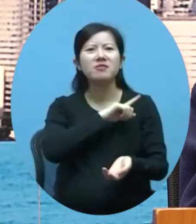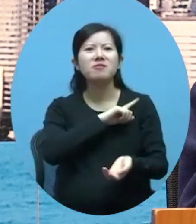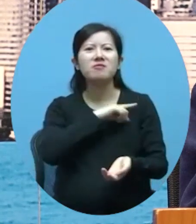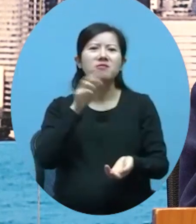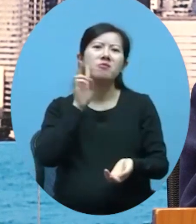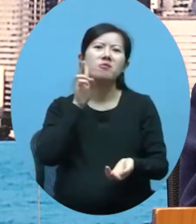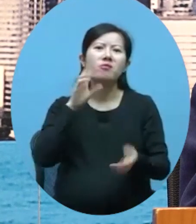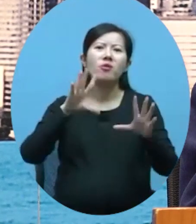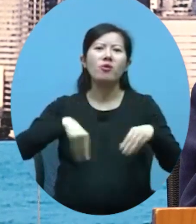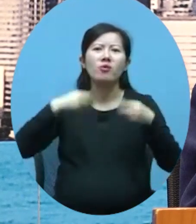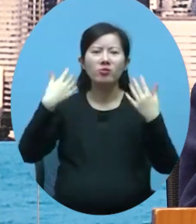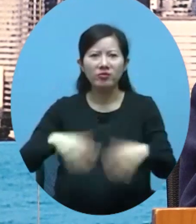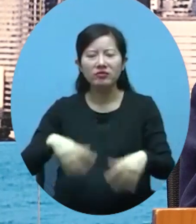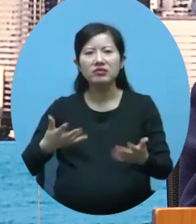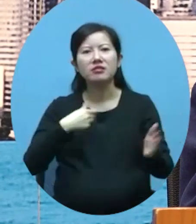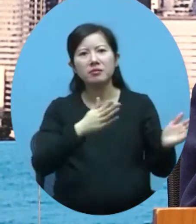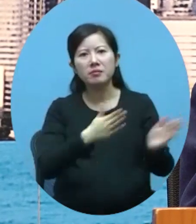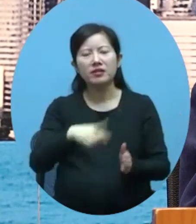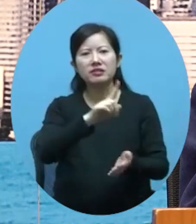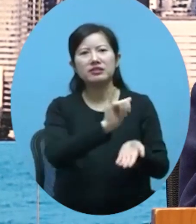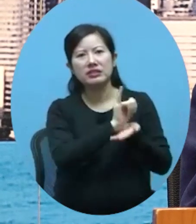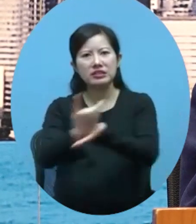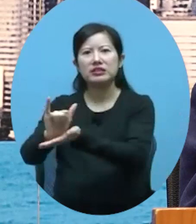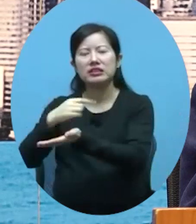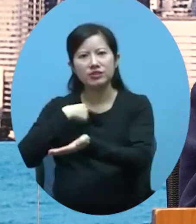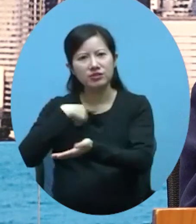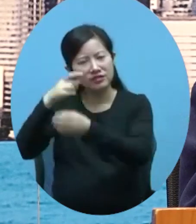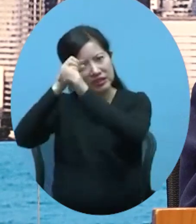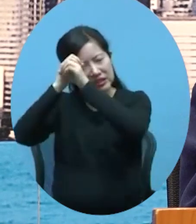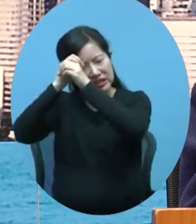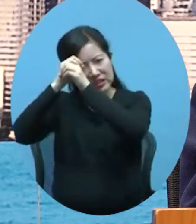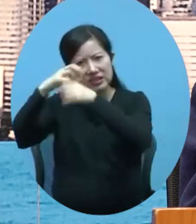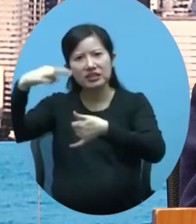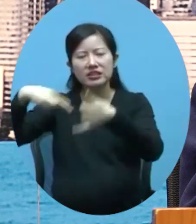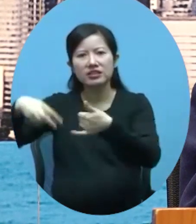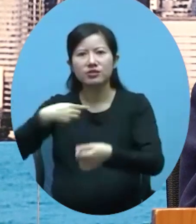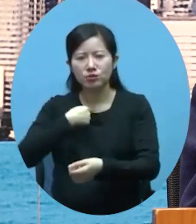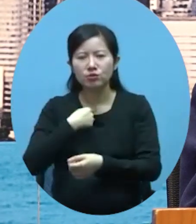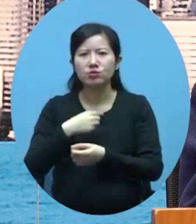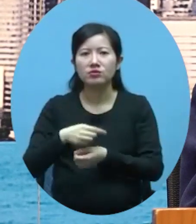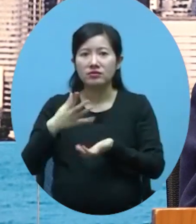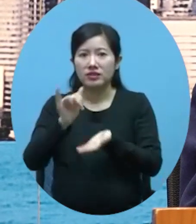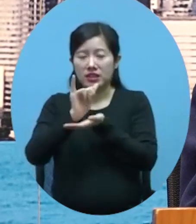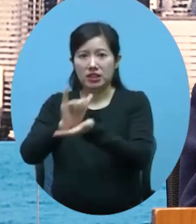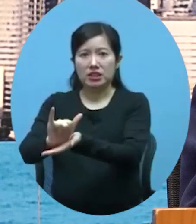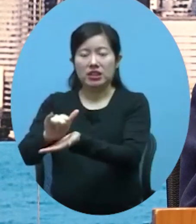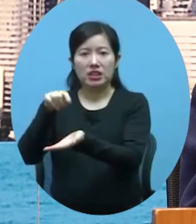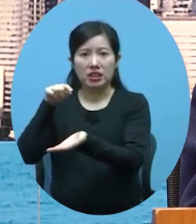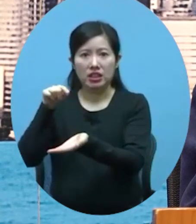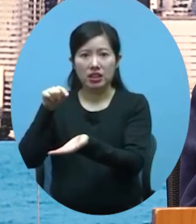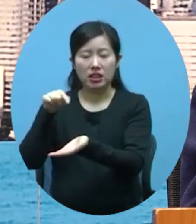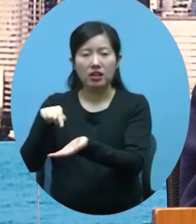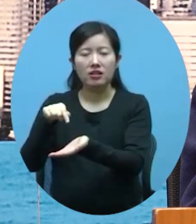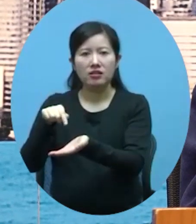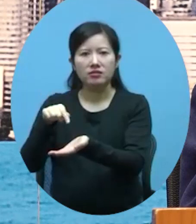都安排了去入医院就去做一个检查的那她进了医院之后就应该是